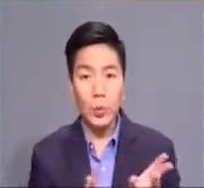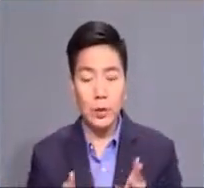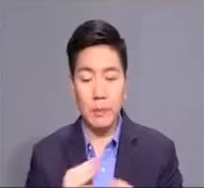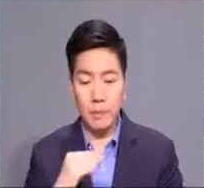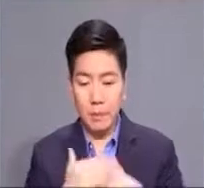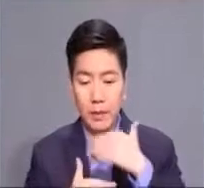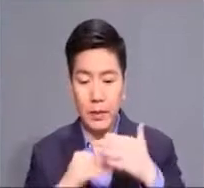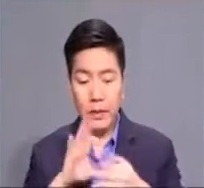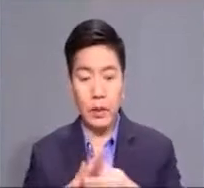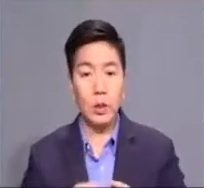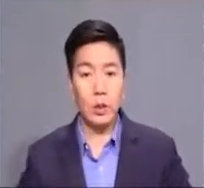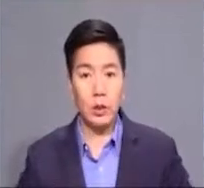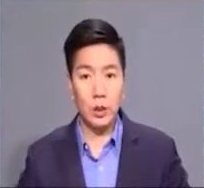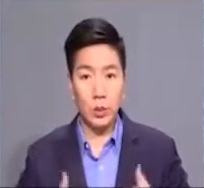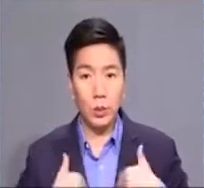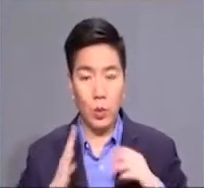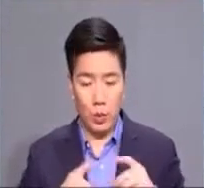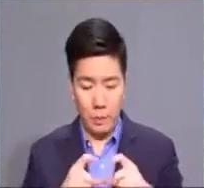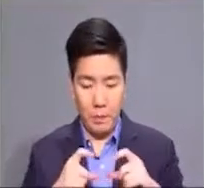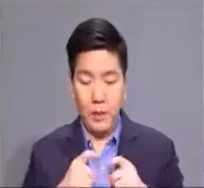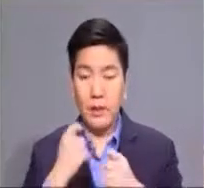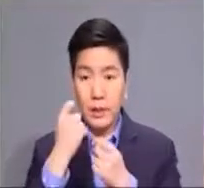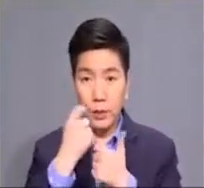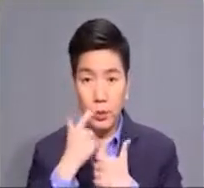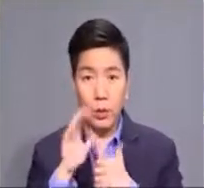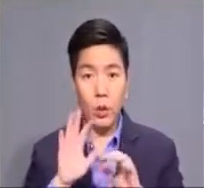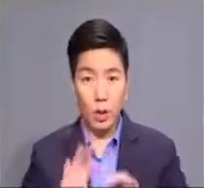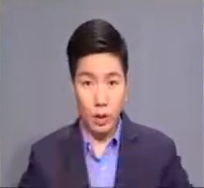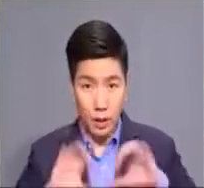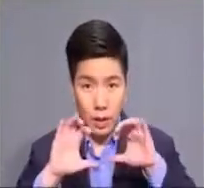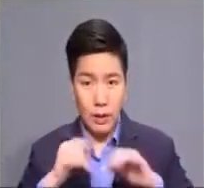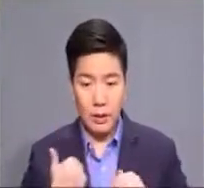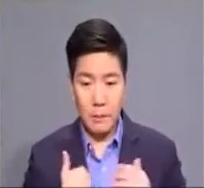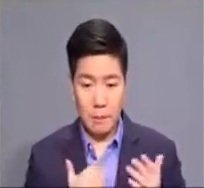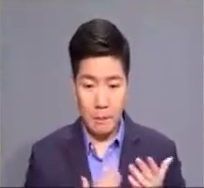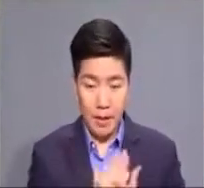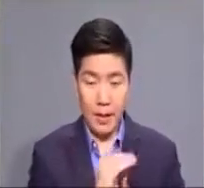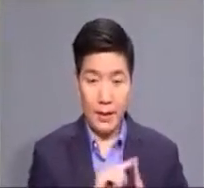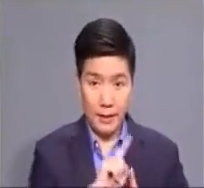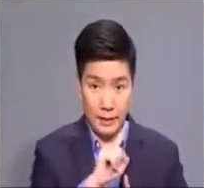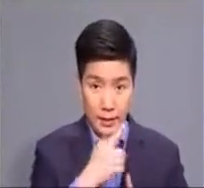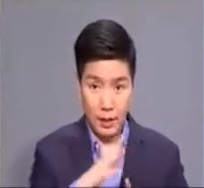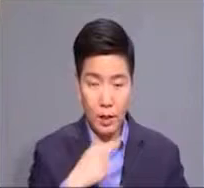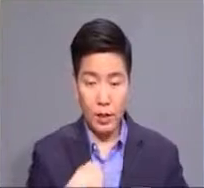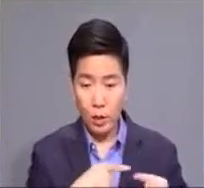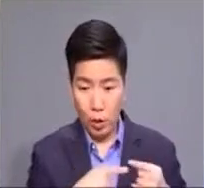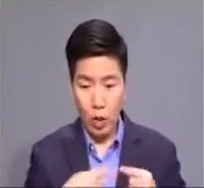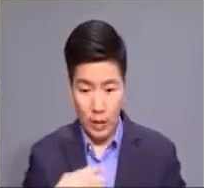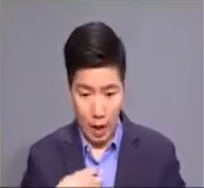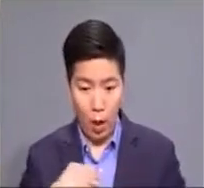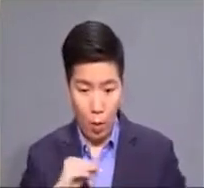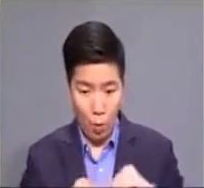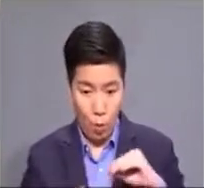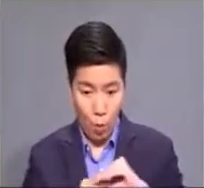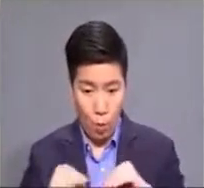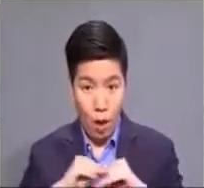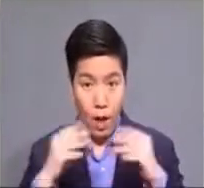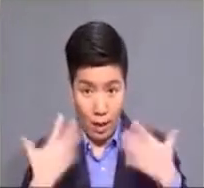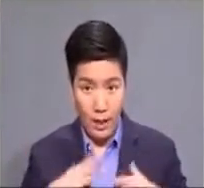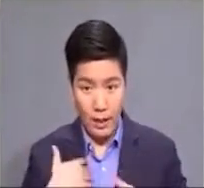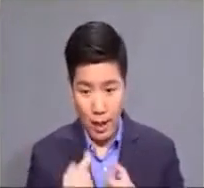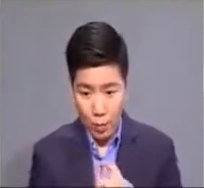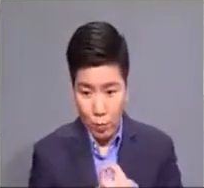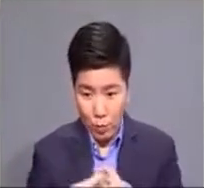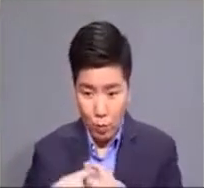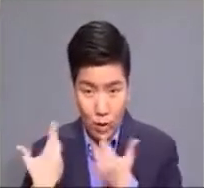าคุณภาพชีวิตผู้มีบัตรสวัสดิการแห่งรัฐ อ ันนี้ผ่านช็อตแรกมาแล้วเขาประสงค์เข้าร่วมโครงการแล้วและเขาเลือกนะที่